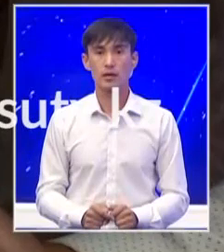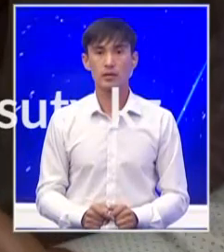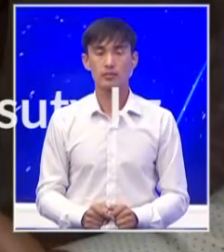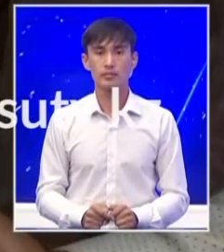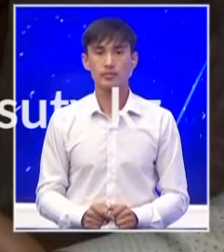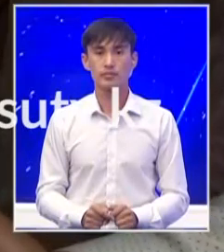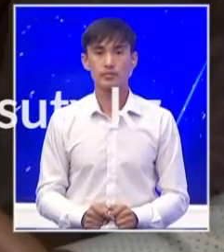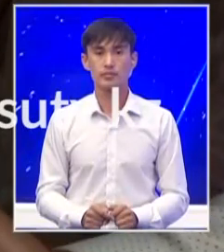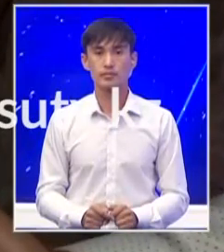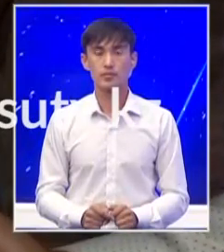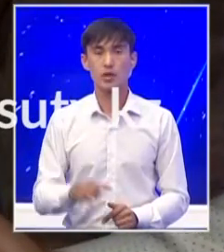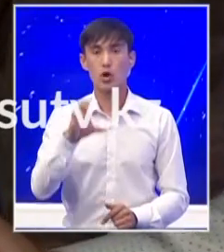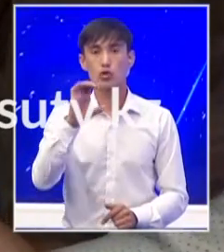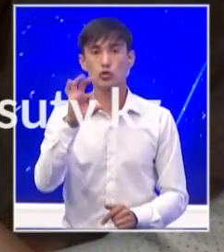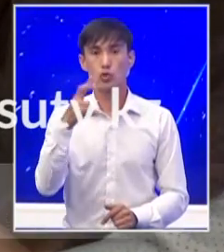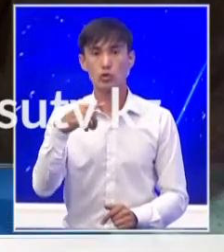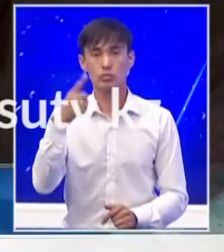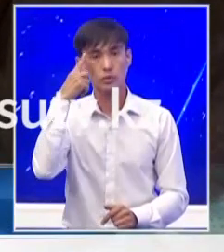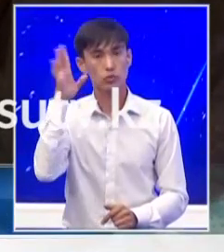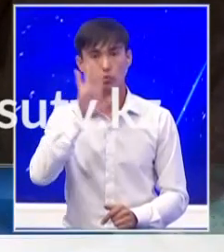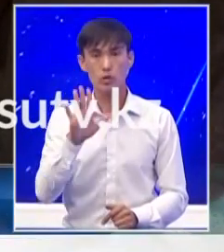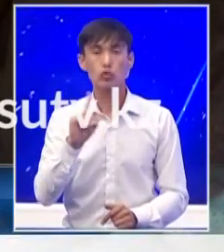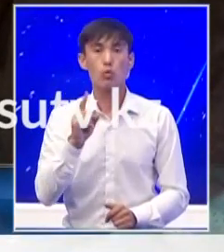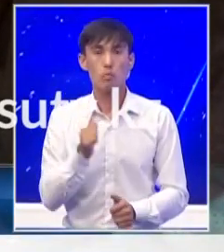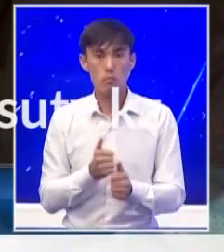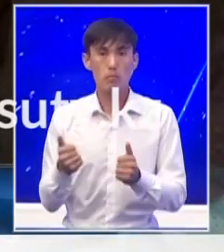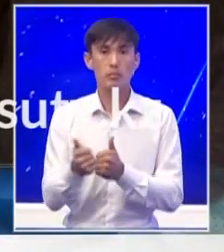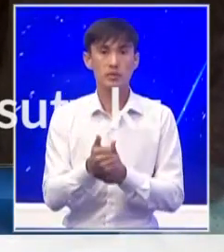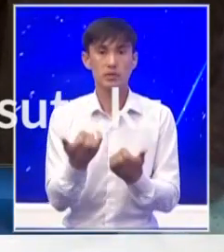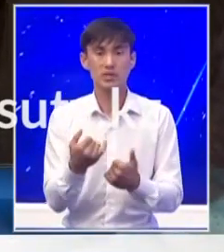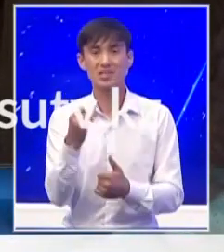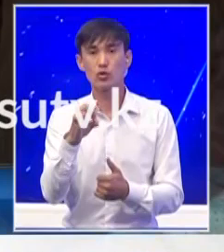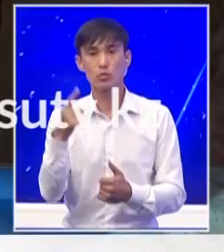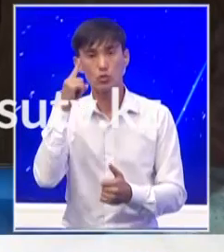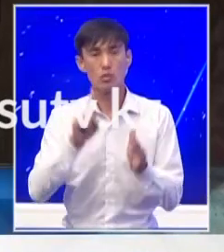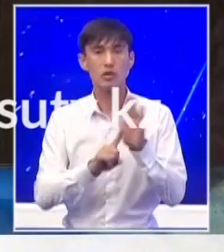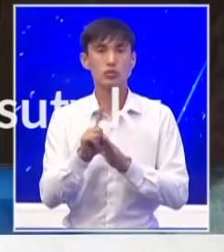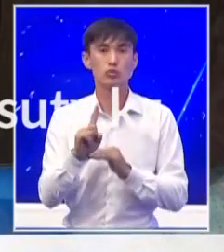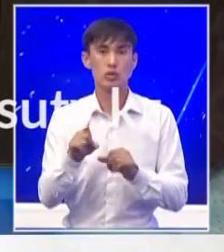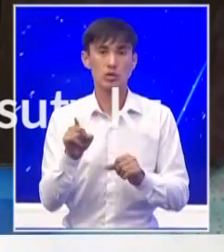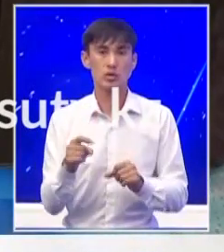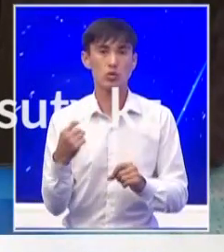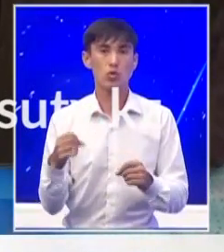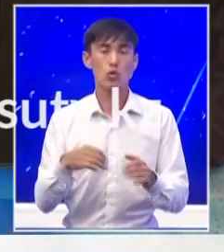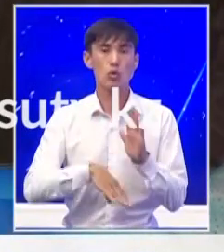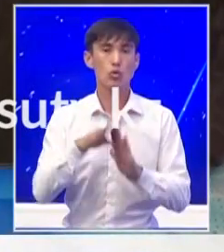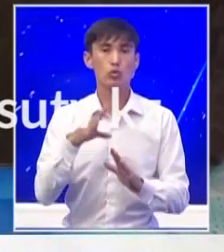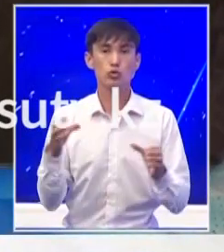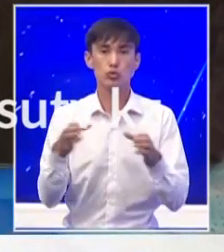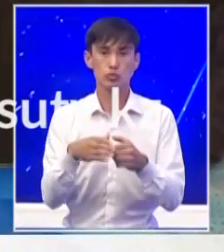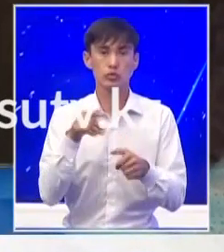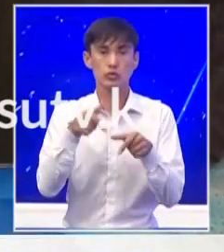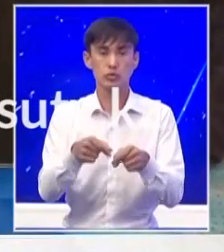Вот. Сон біз ойламаған көрсеткішке қол жеткізді. Бастапқыда Игорь тым болмағанда үздік алтылыққа кірсе жақсы болар деп топшылаған